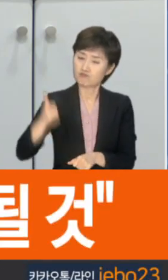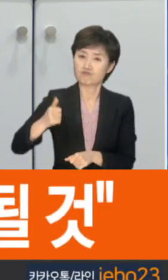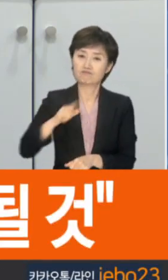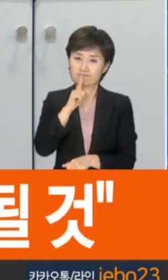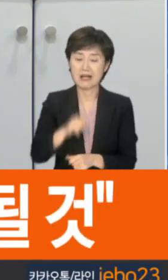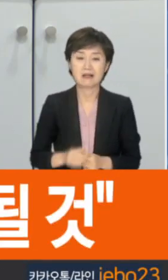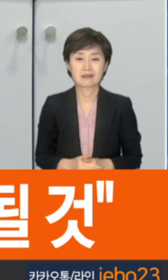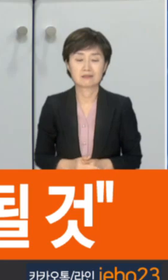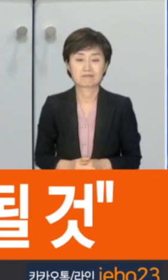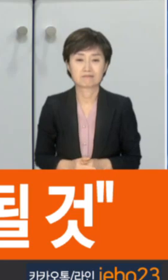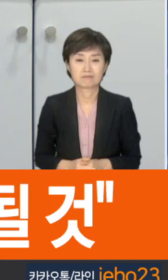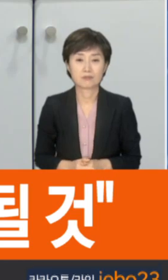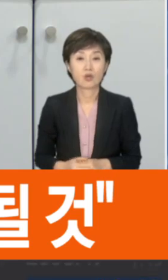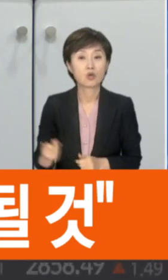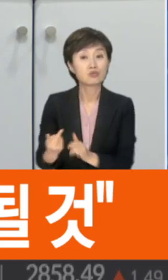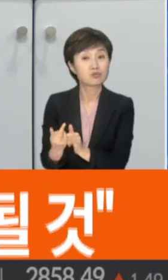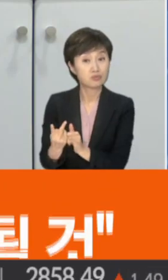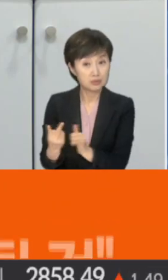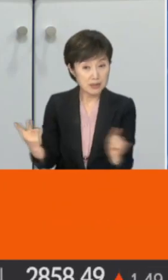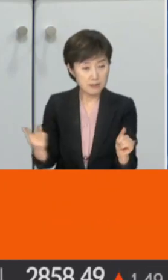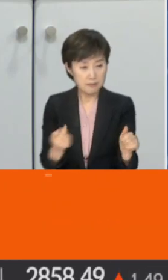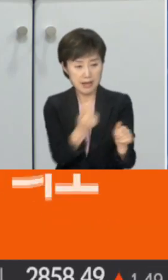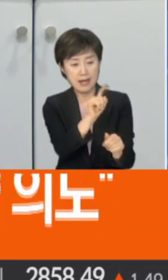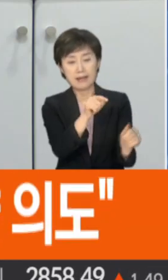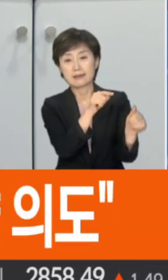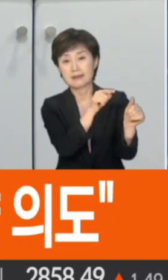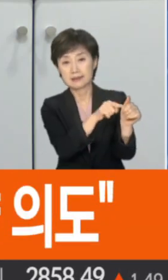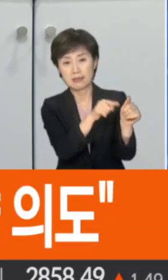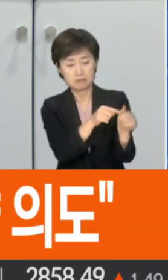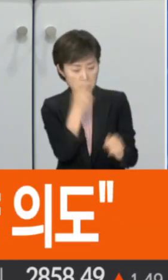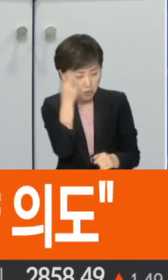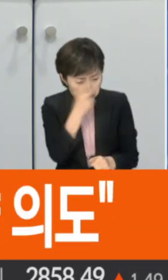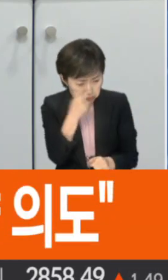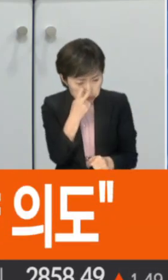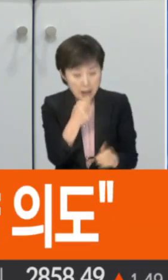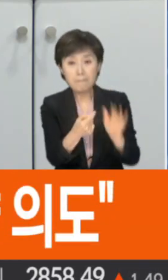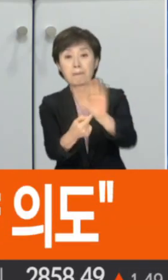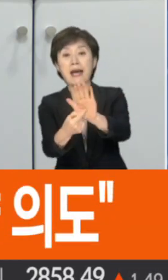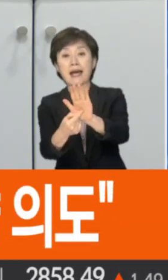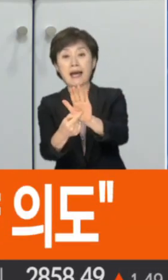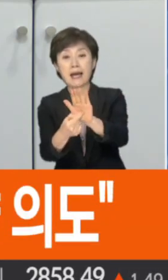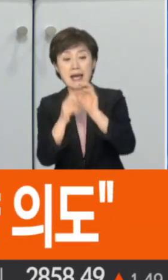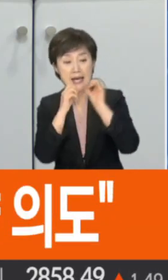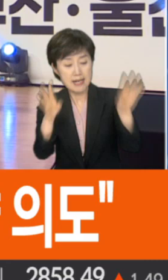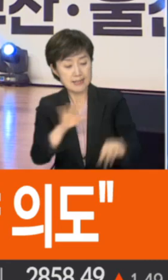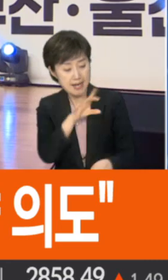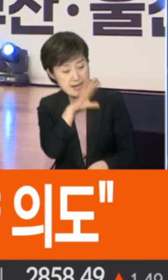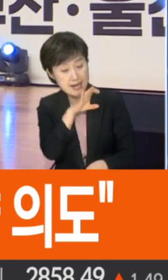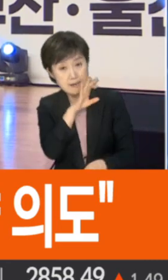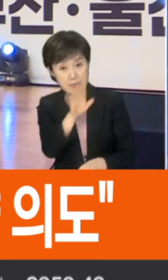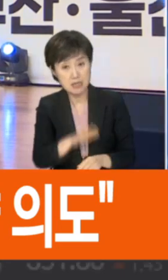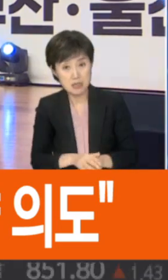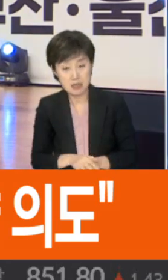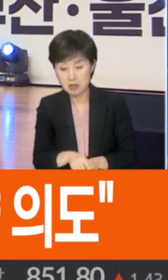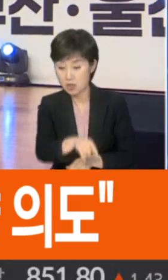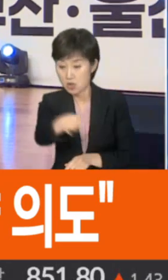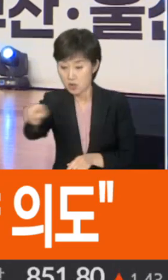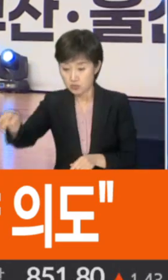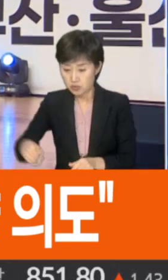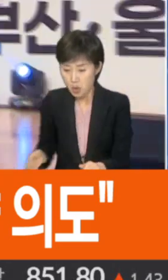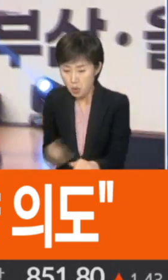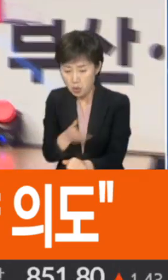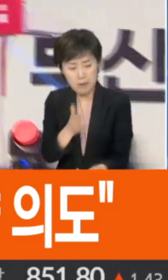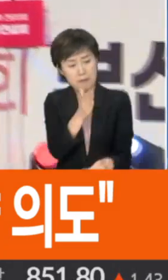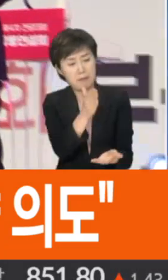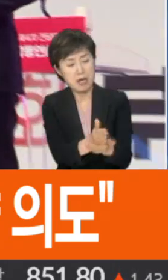신경전을 벌였습니다. 두 후보는 한 후보 측이 자체 여론조사를 공표해 보도가 됐다며 당심에 영향을 주려는